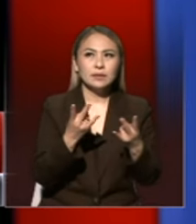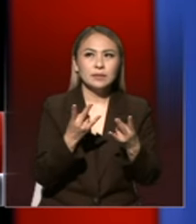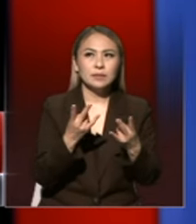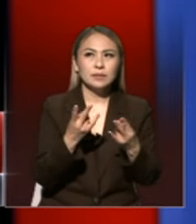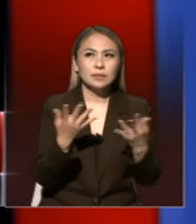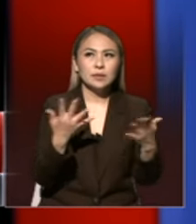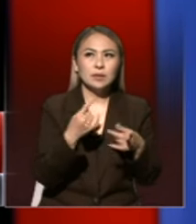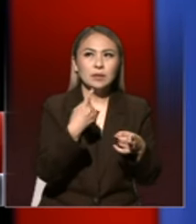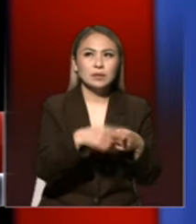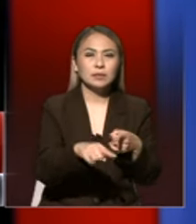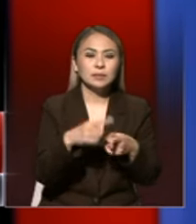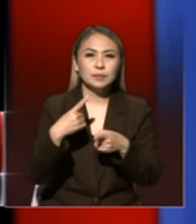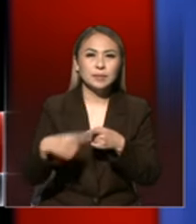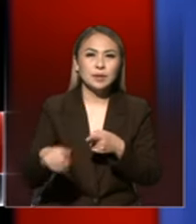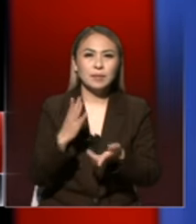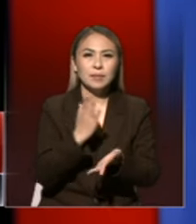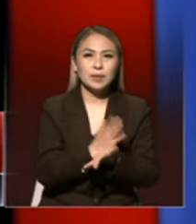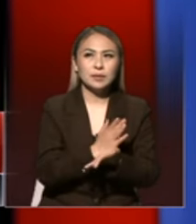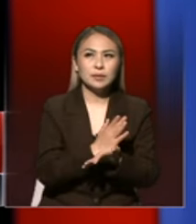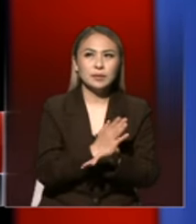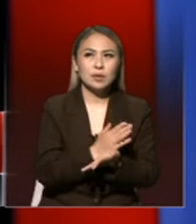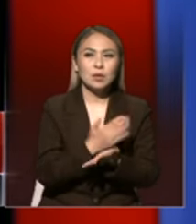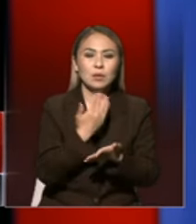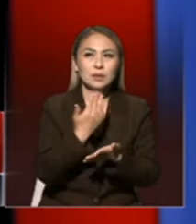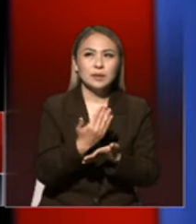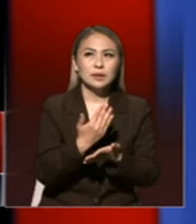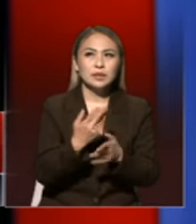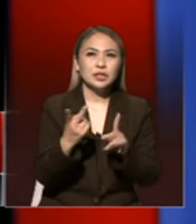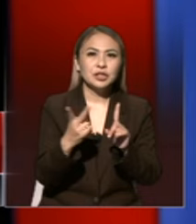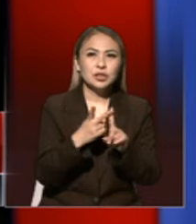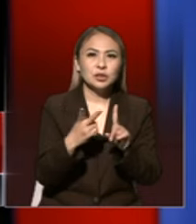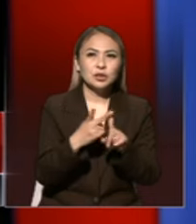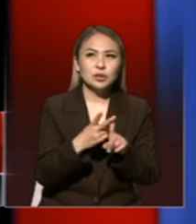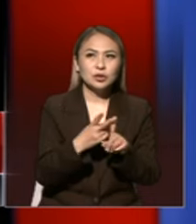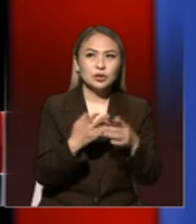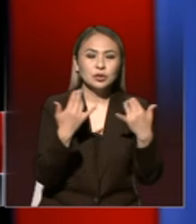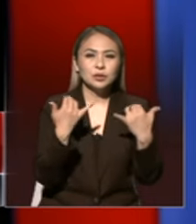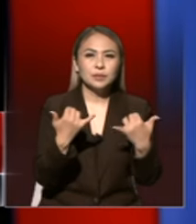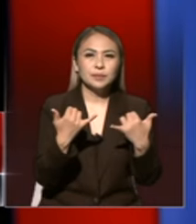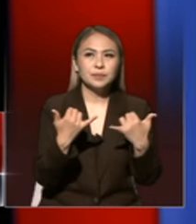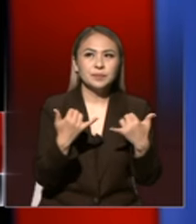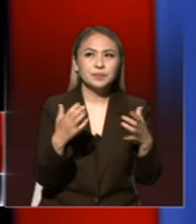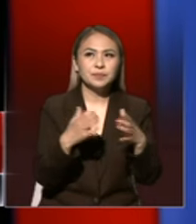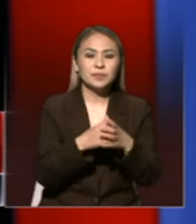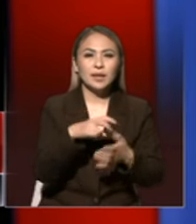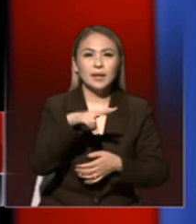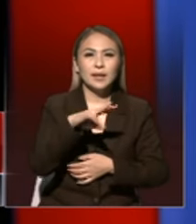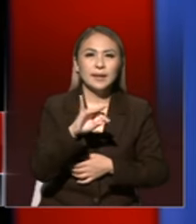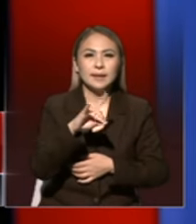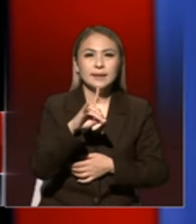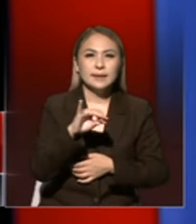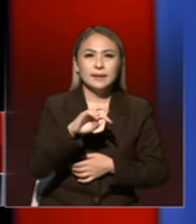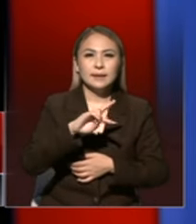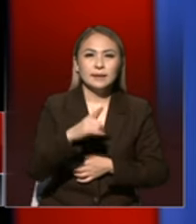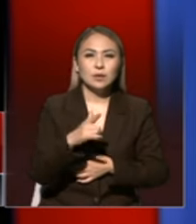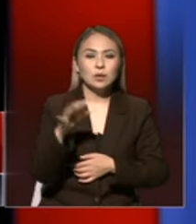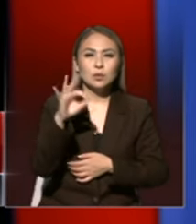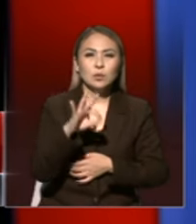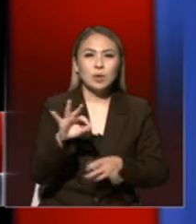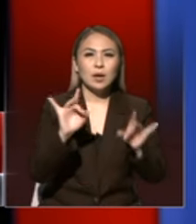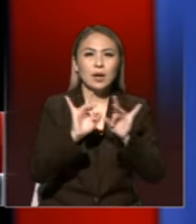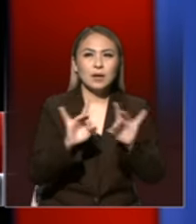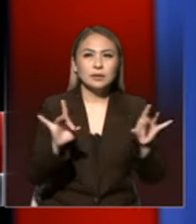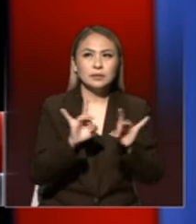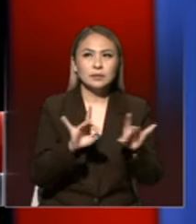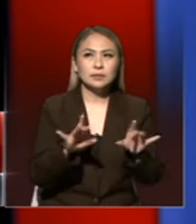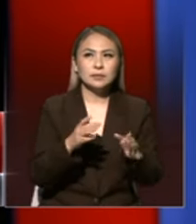қанша айырмашылығы бар. Ол бір. Екінші, жаңа жеңілдетілген лизинг туралы айтылып отыр. Жағы